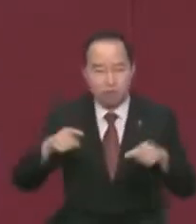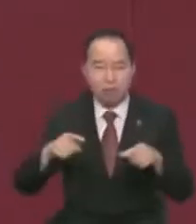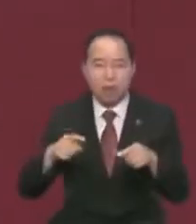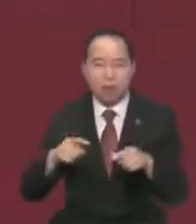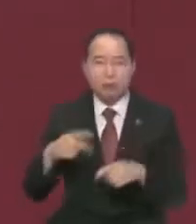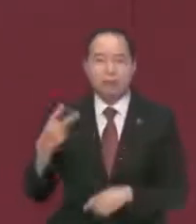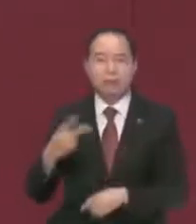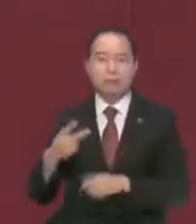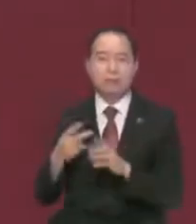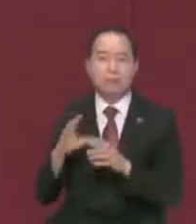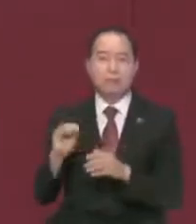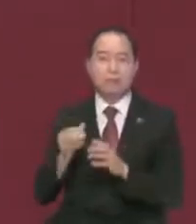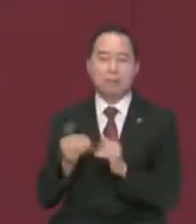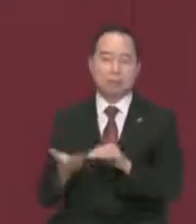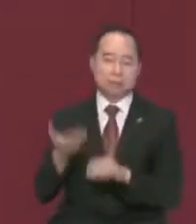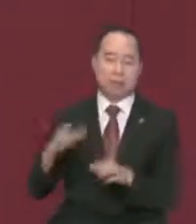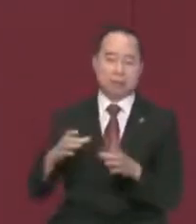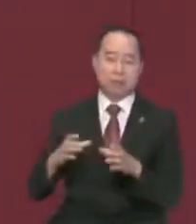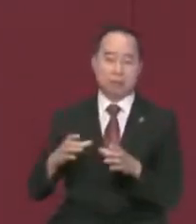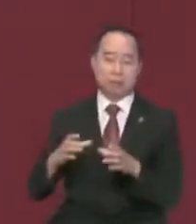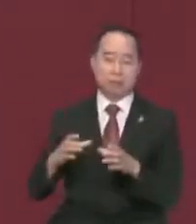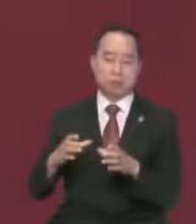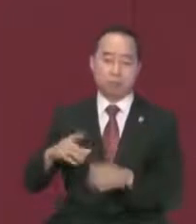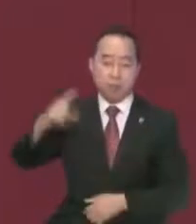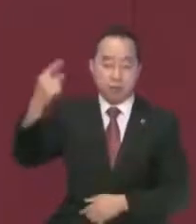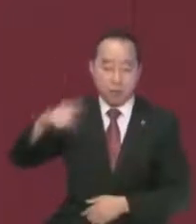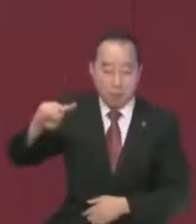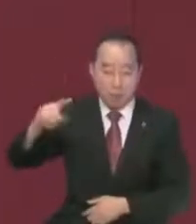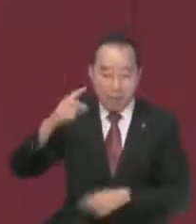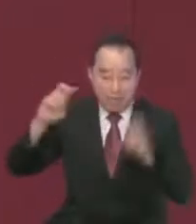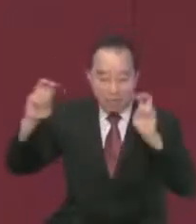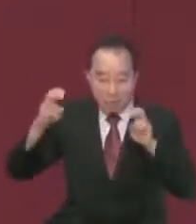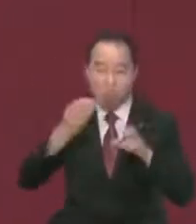천대기업 본사의 75%도 수도권에 있습니다.